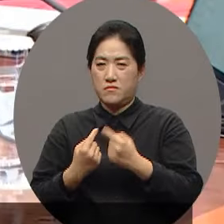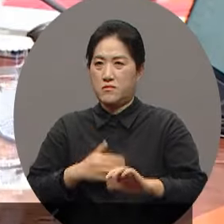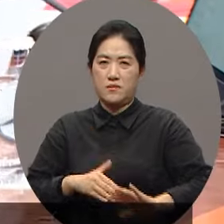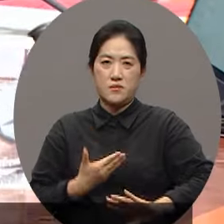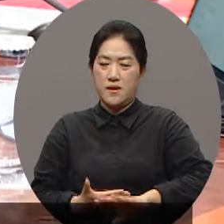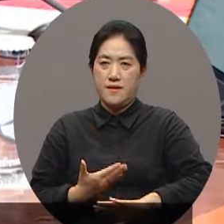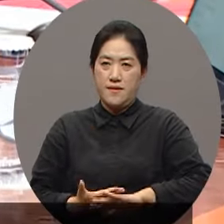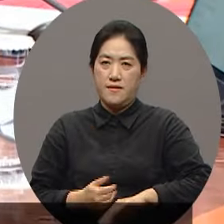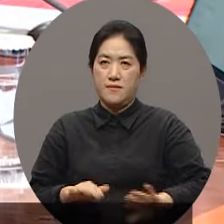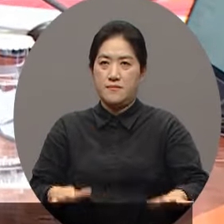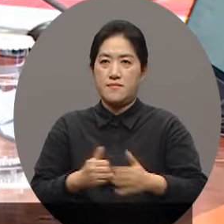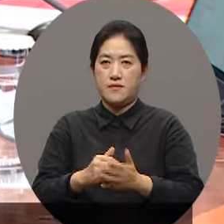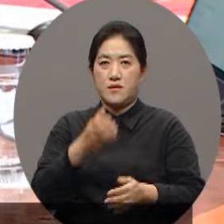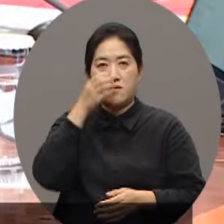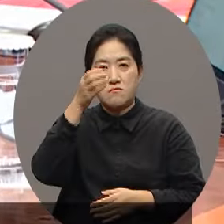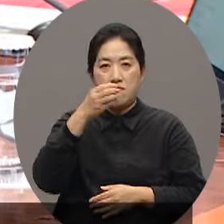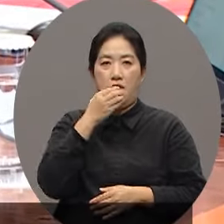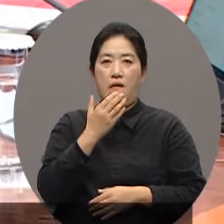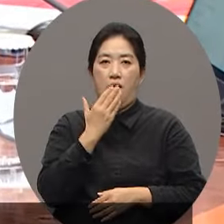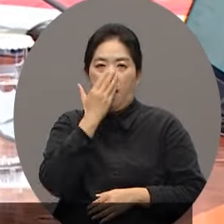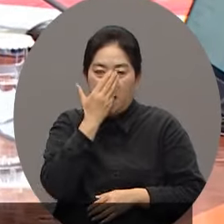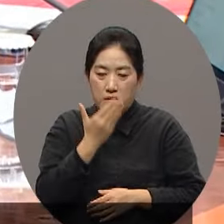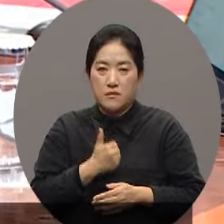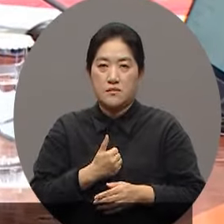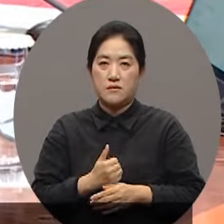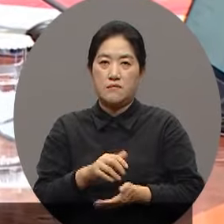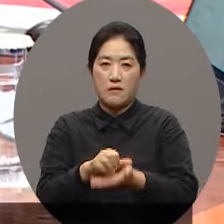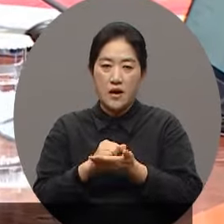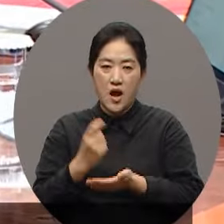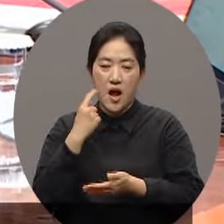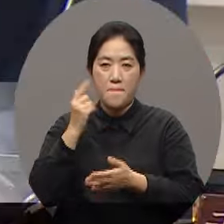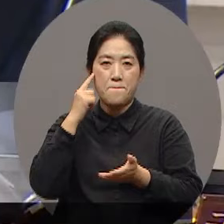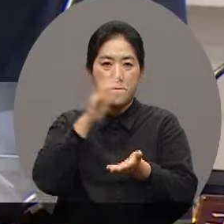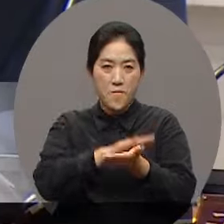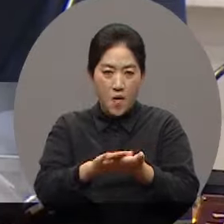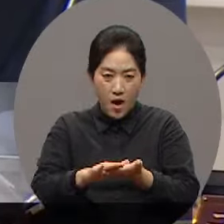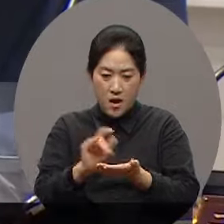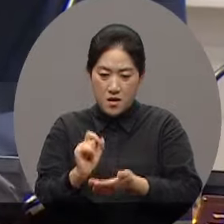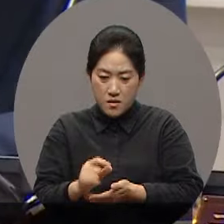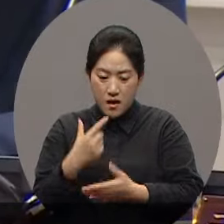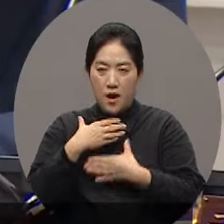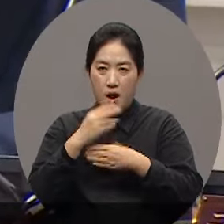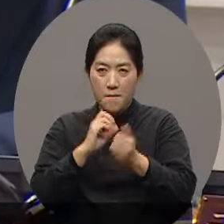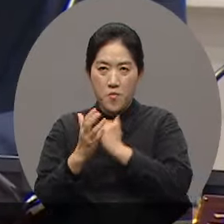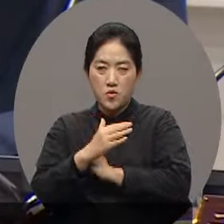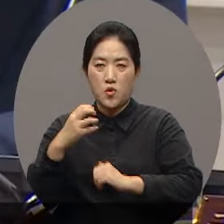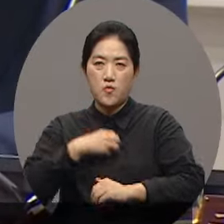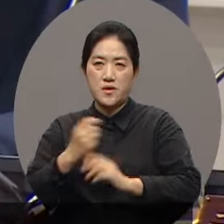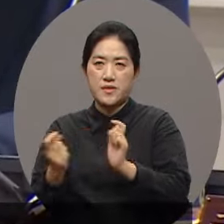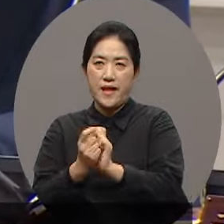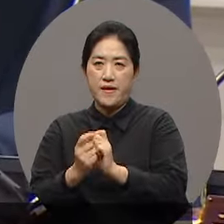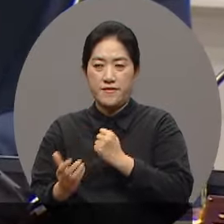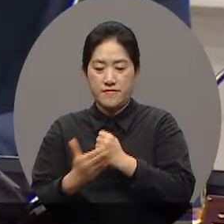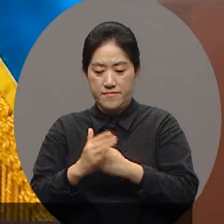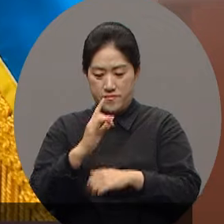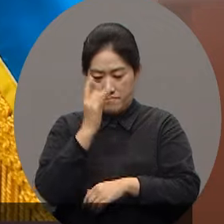다르며 위협에 굴복해 얻는 가짜 평화가 안보를 더큰 위기에 빠뜨릴 것이라고도